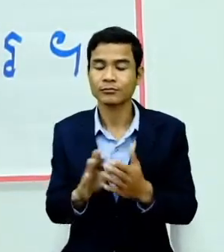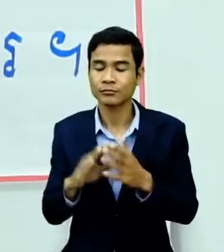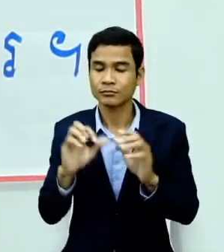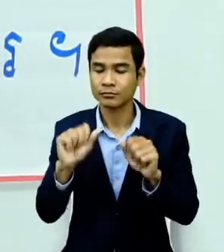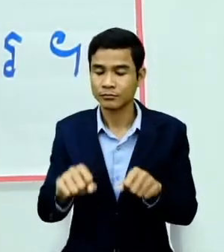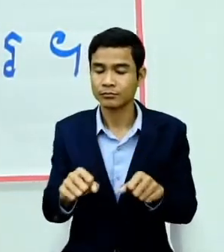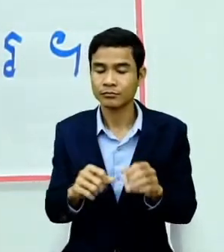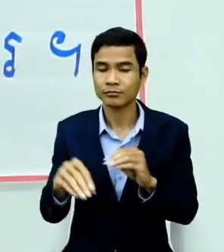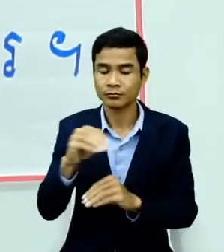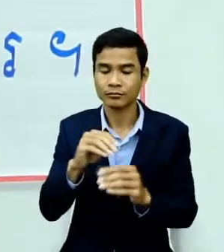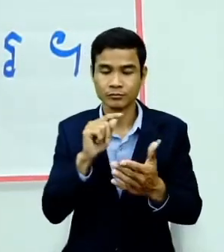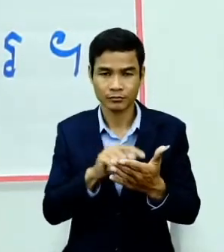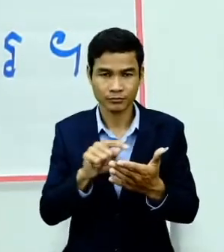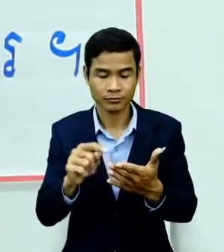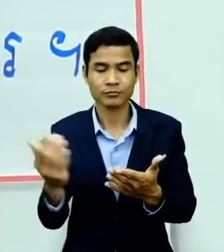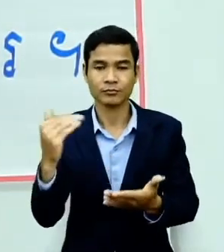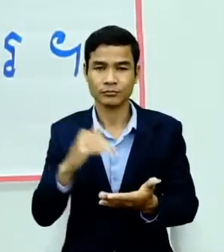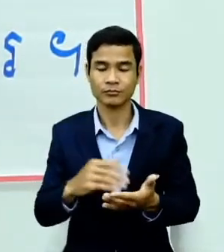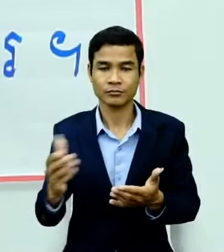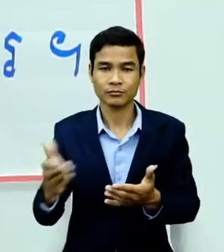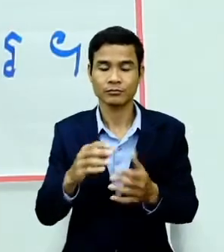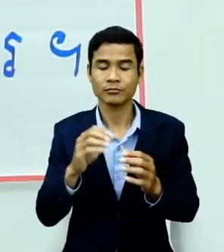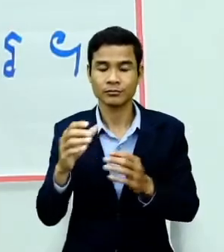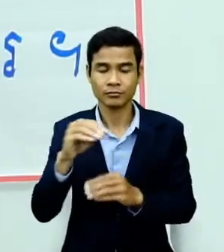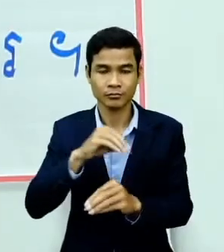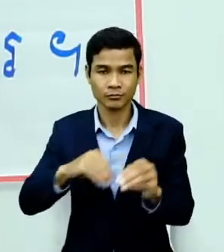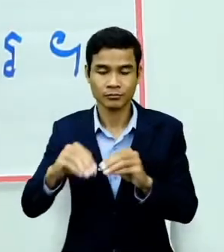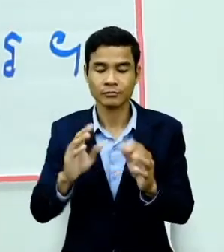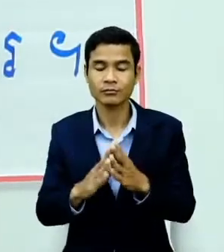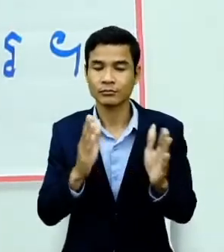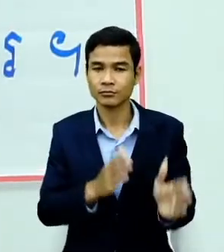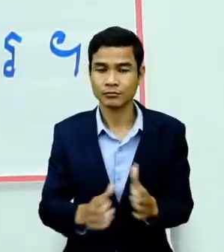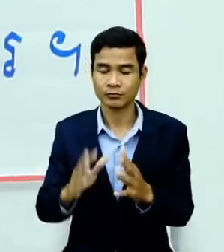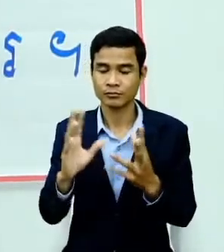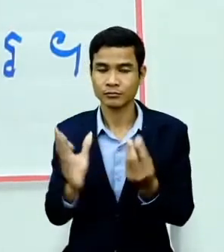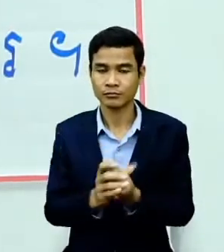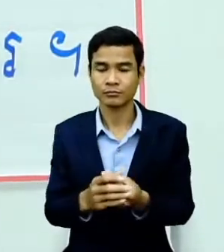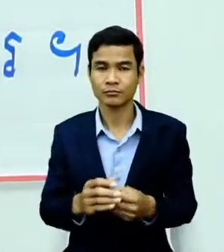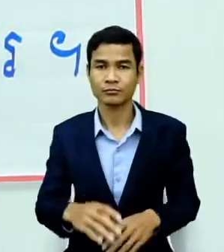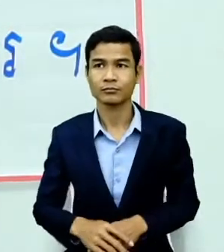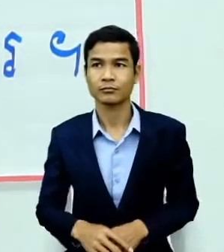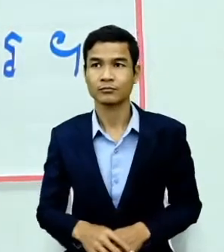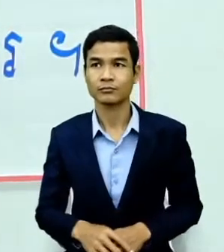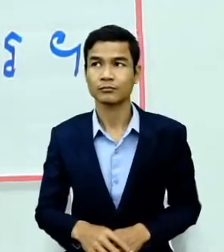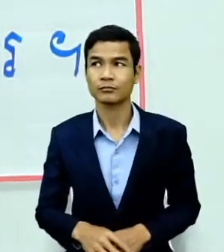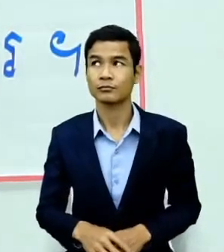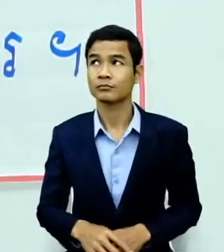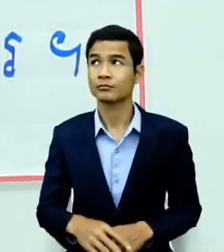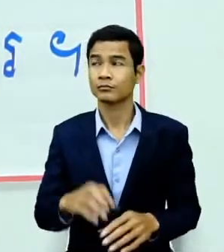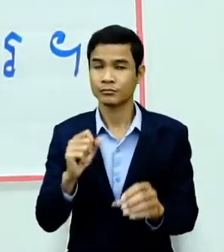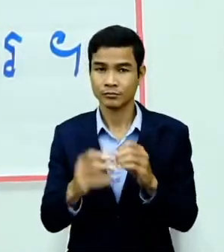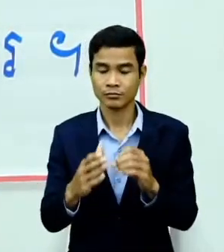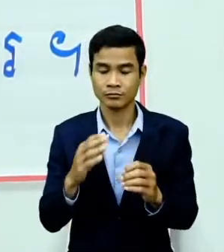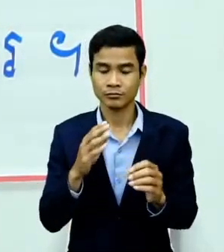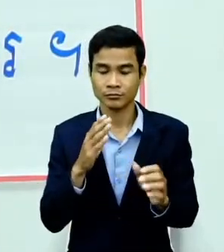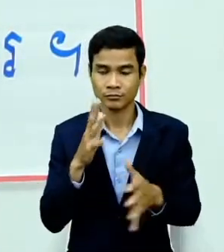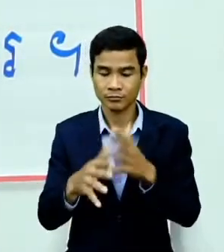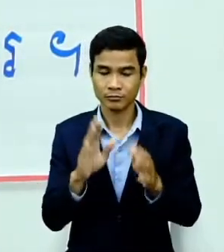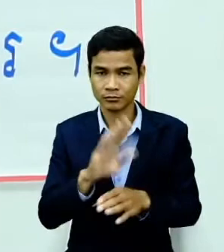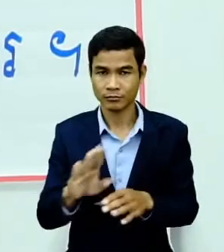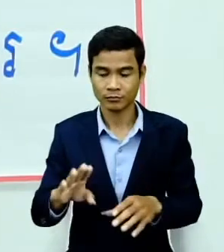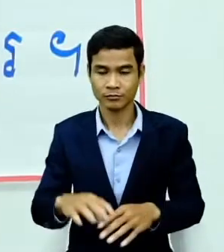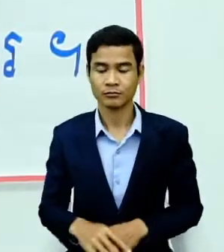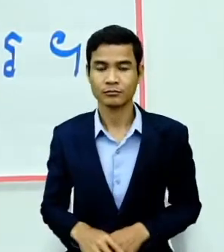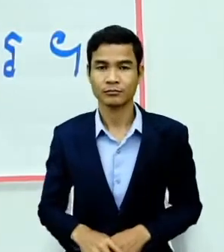បដូរមកចង្អុលម្ដងអញ្ចឹងគឺបដូរវេនគ្នាអានម្ដងម្នាក់ត្រៀមទាំងអស់គ្នាមកចាចាប់ផ្ដើមអានចាប់ផ្ដើ